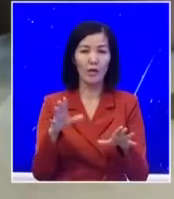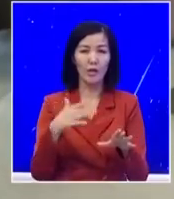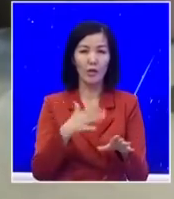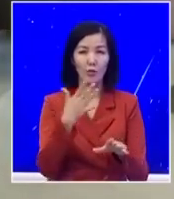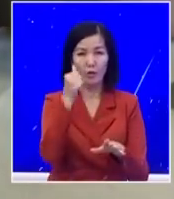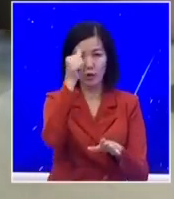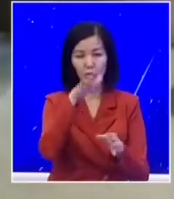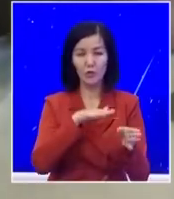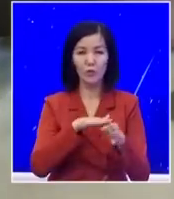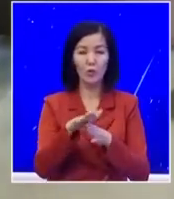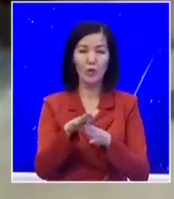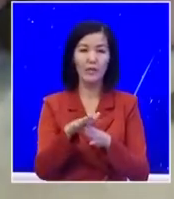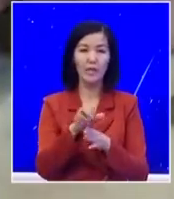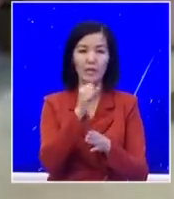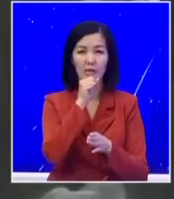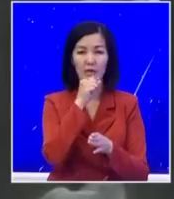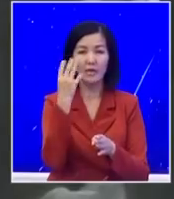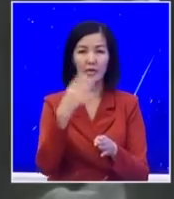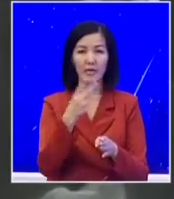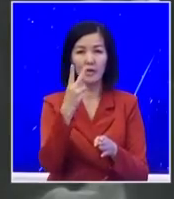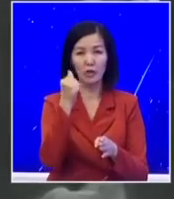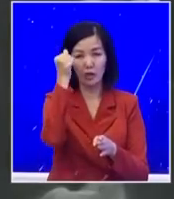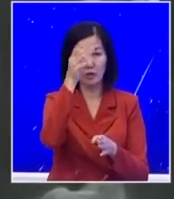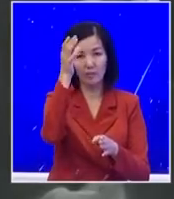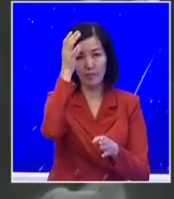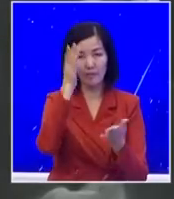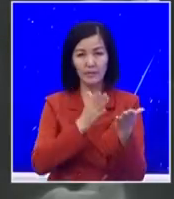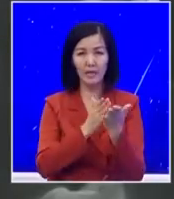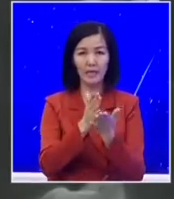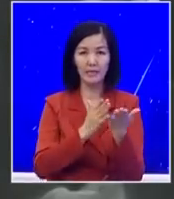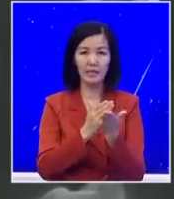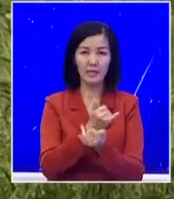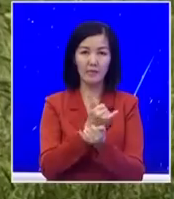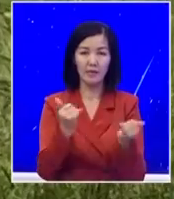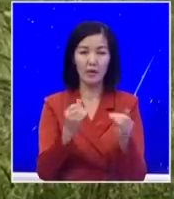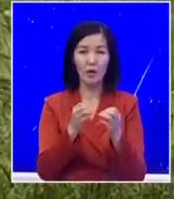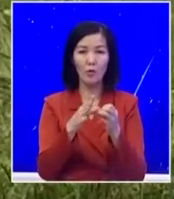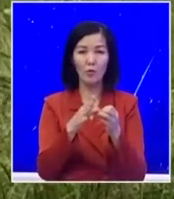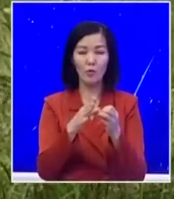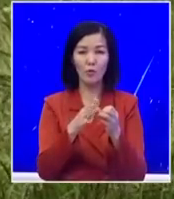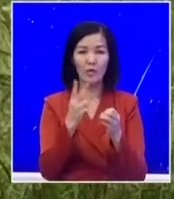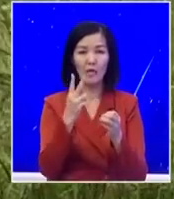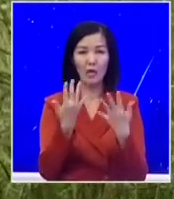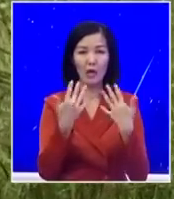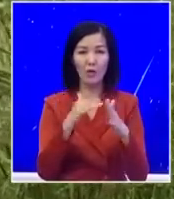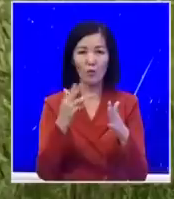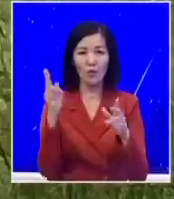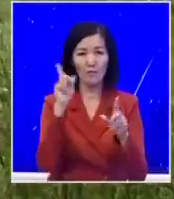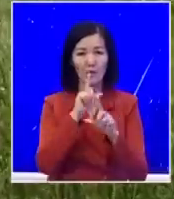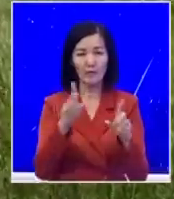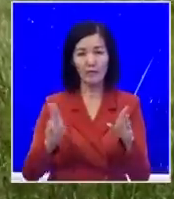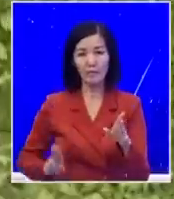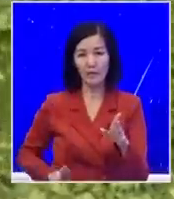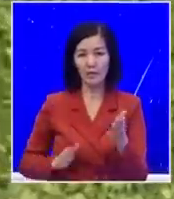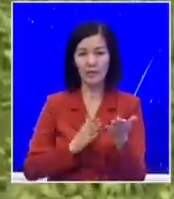55 жыл болған. Отағасы 42 жыл білім саласында қызмет еткен. 14 жылын ынталы Қоңырелен ауылындағы мектепте директор